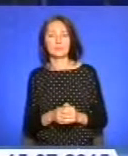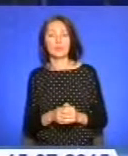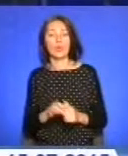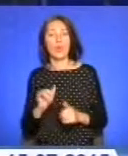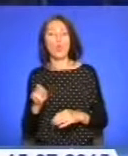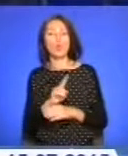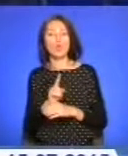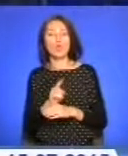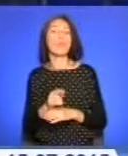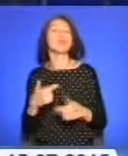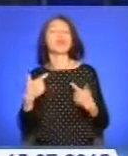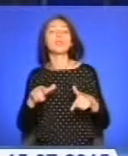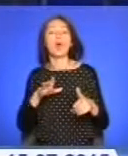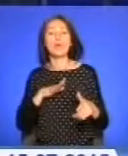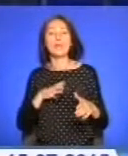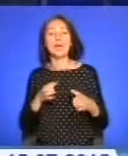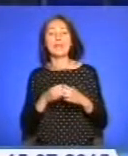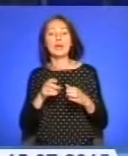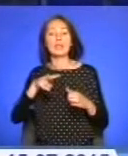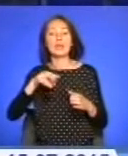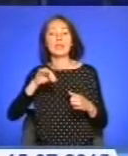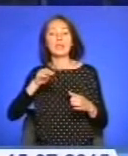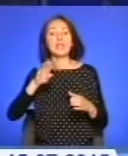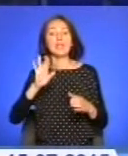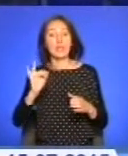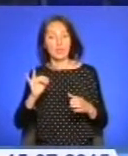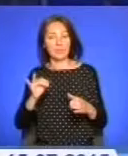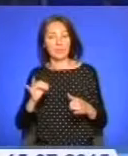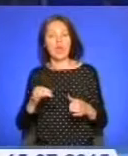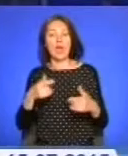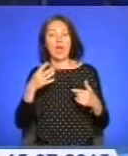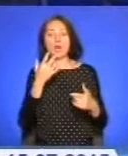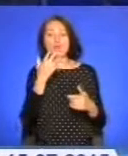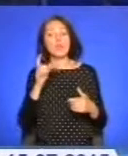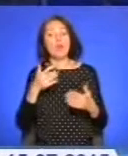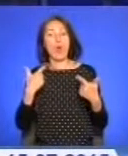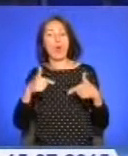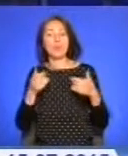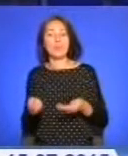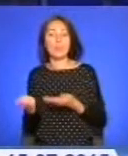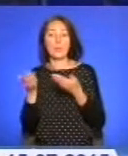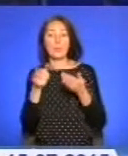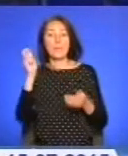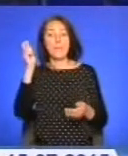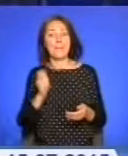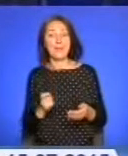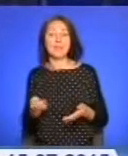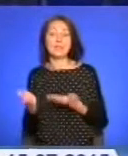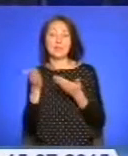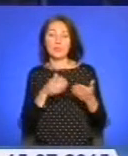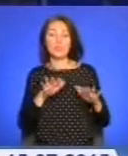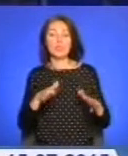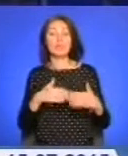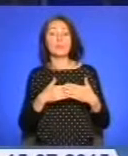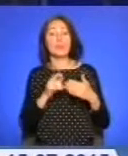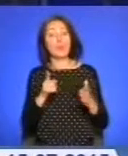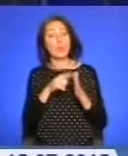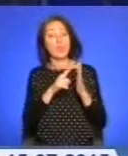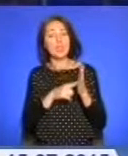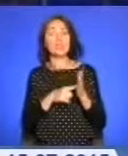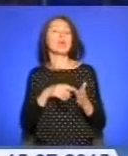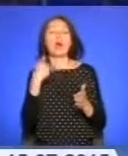У Тернополі гостювала делегація з Литви. Іноземні гості приїхали на запрошення місцевих активістів, аби поділитися власним досвідом у реформуванні